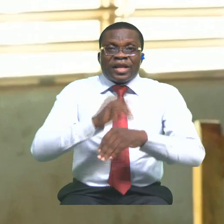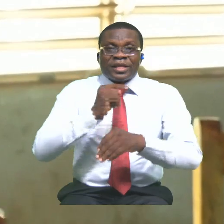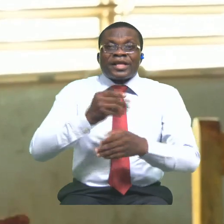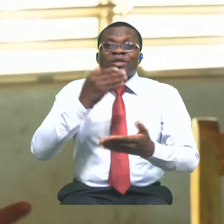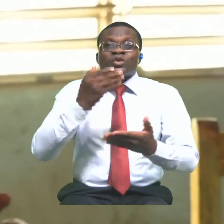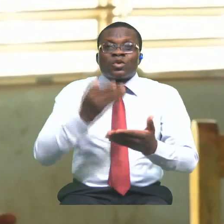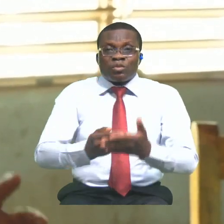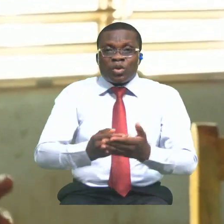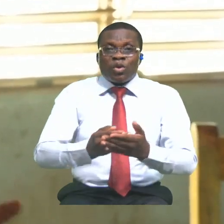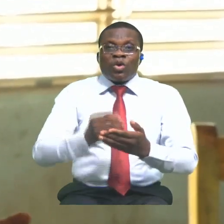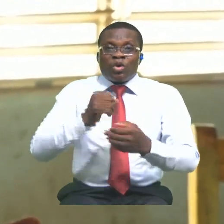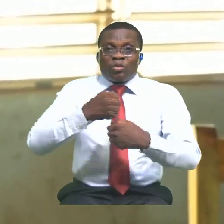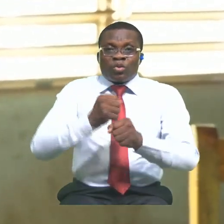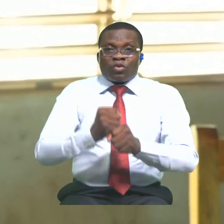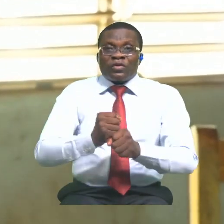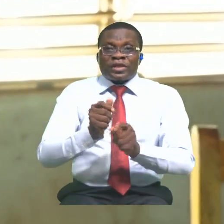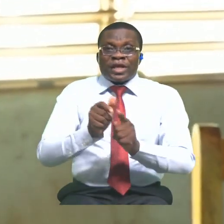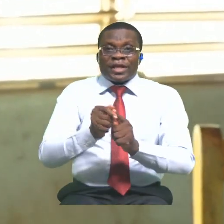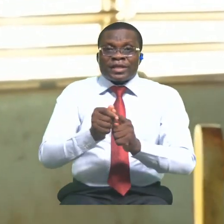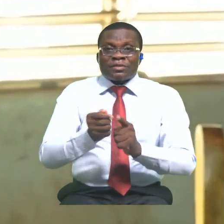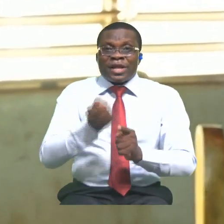pour la culture du cajou.